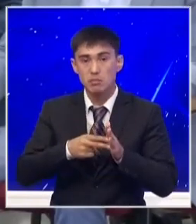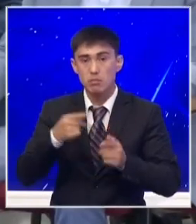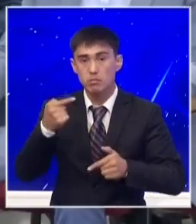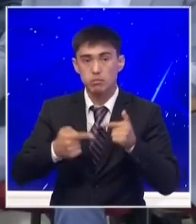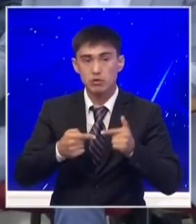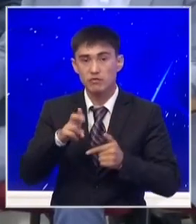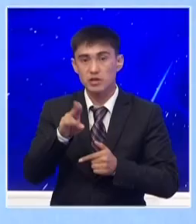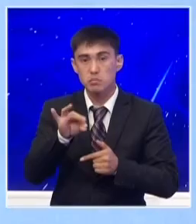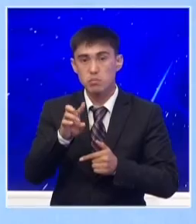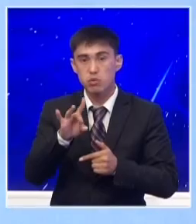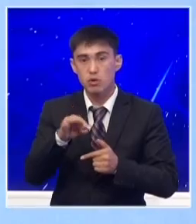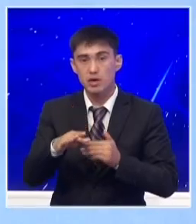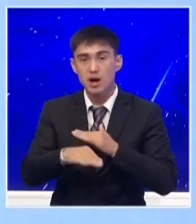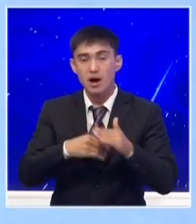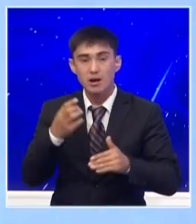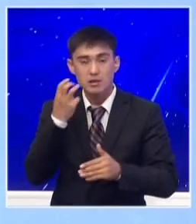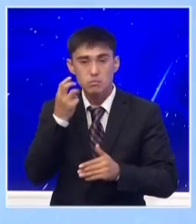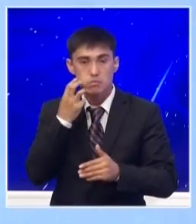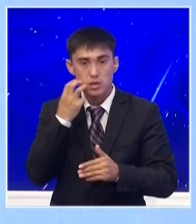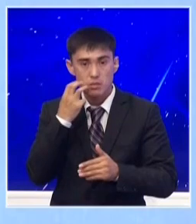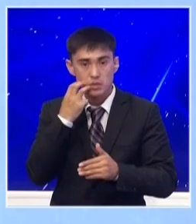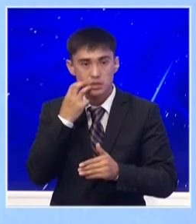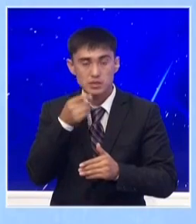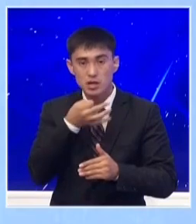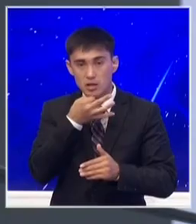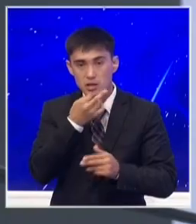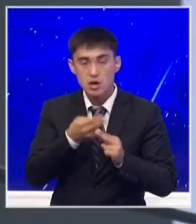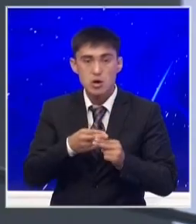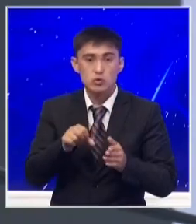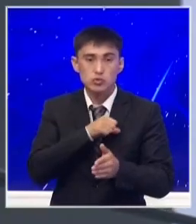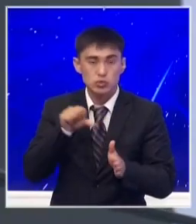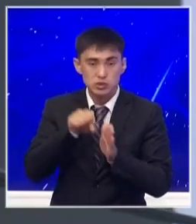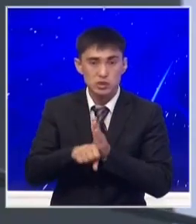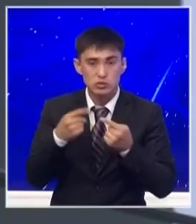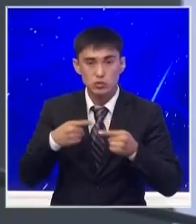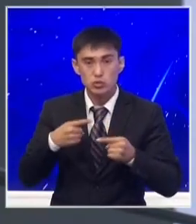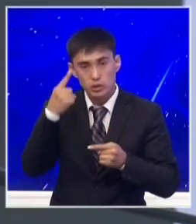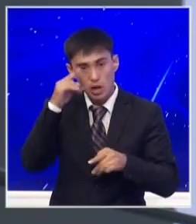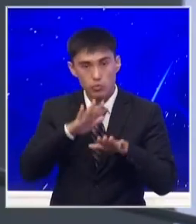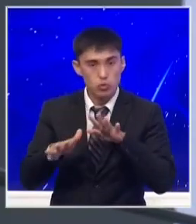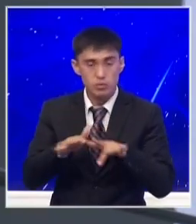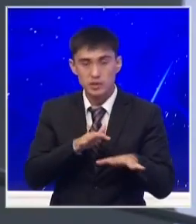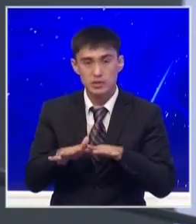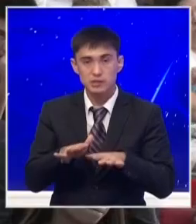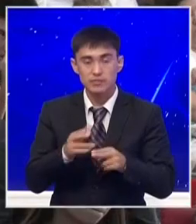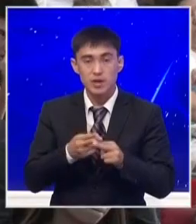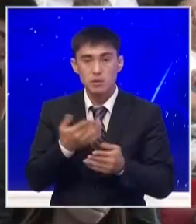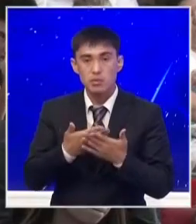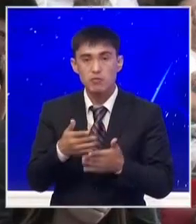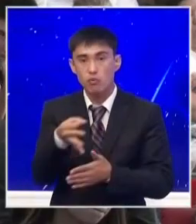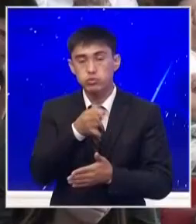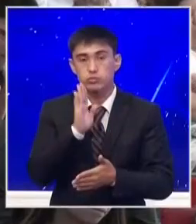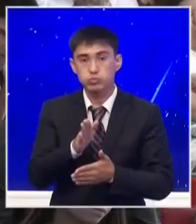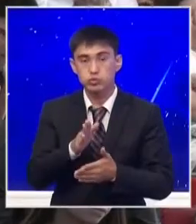фактами кибербуллинга, ранней беременности, суицидов и других негативных последствий. Следствий необдуманных действий. Так, например, в области будет